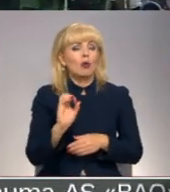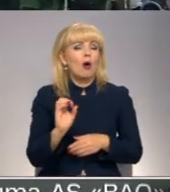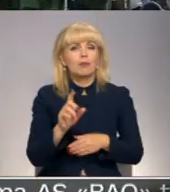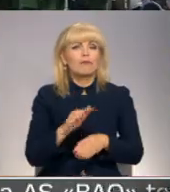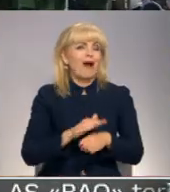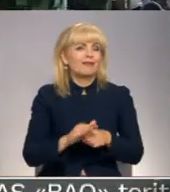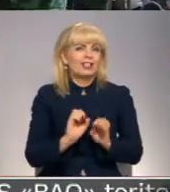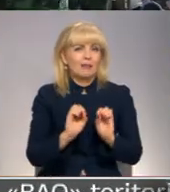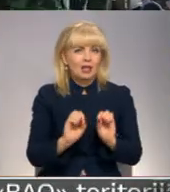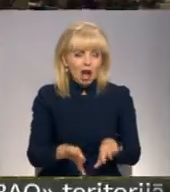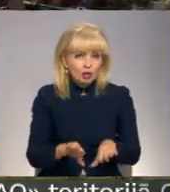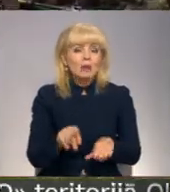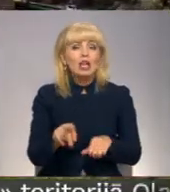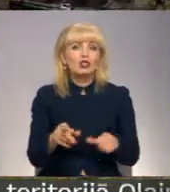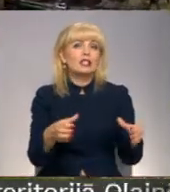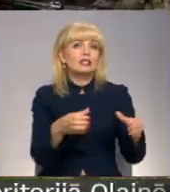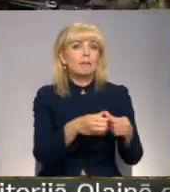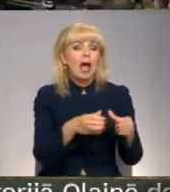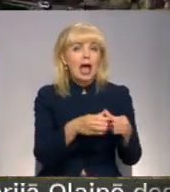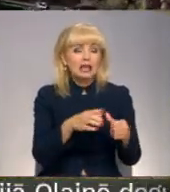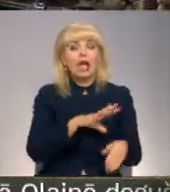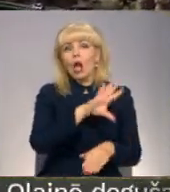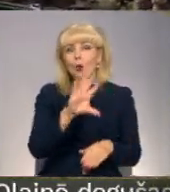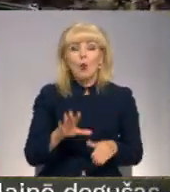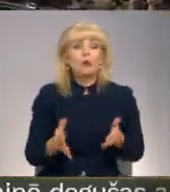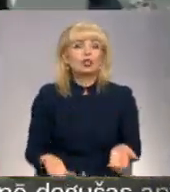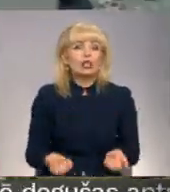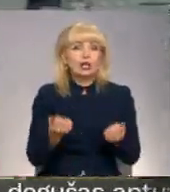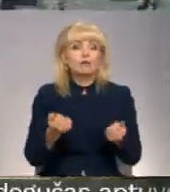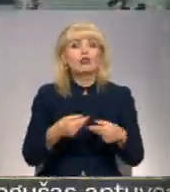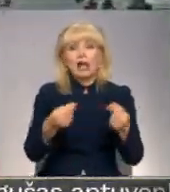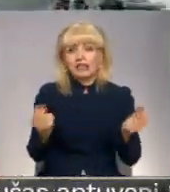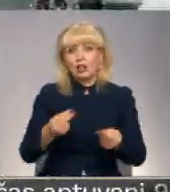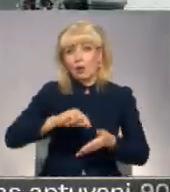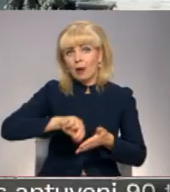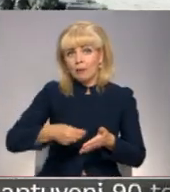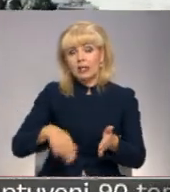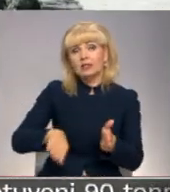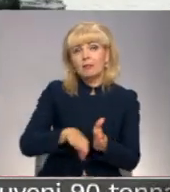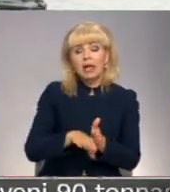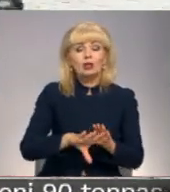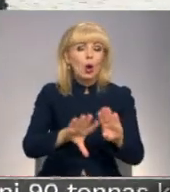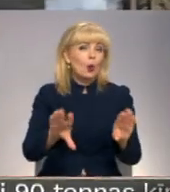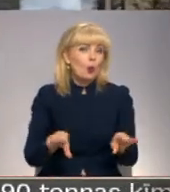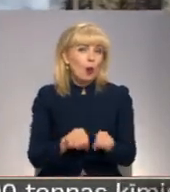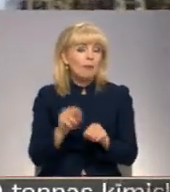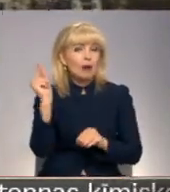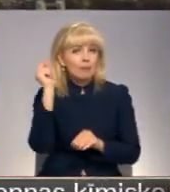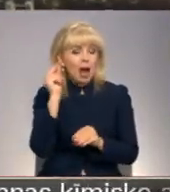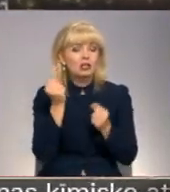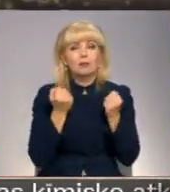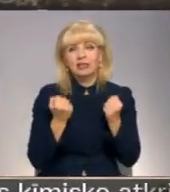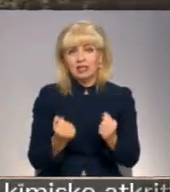pavasaru apvienotie reaģēšanas spēki pirmo reizi kopš dibināšanas līguma parakstīšanas piedalījās kopīgās mācībās, lai